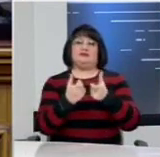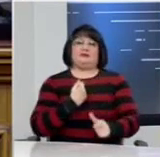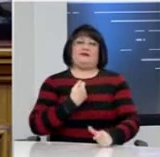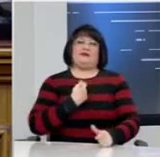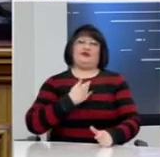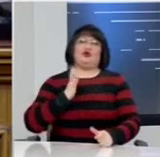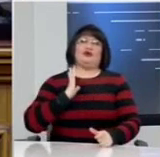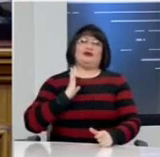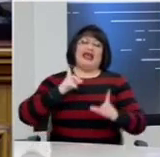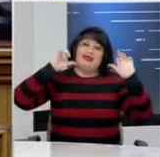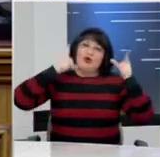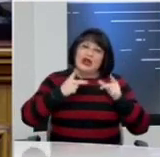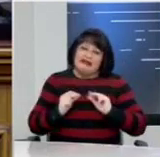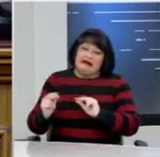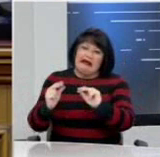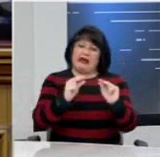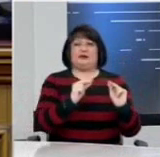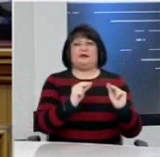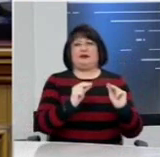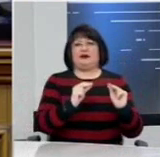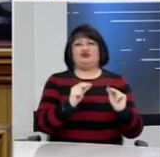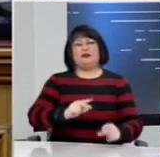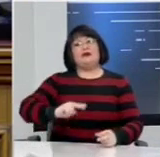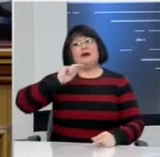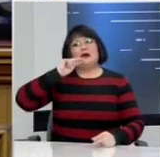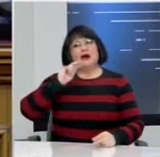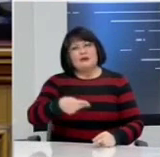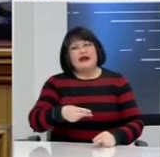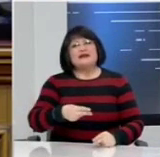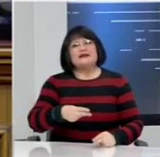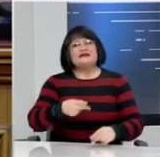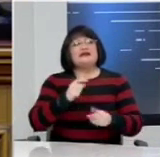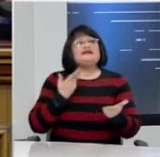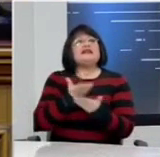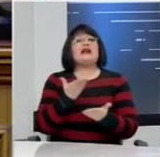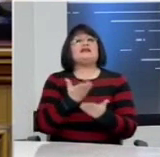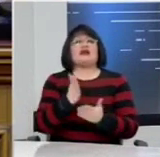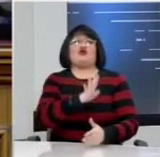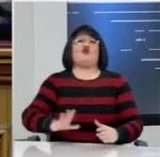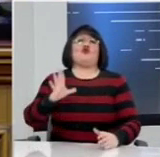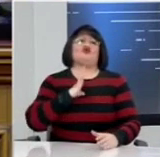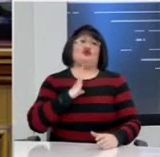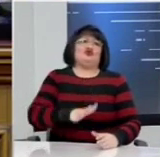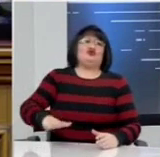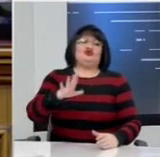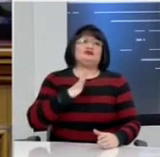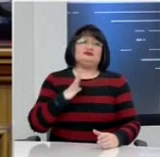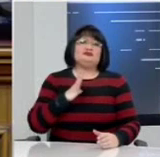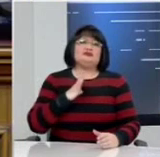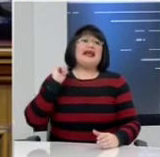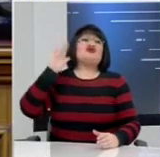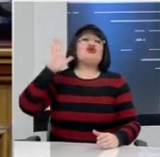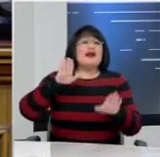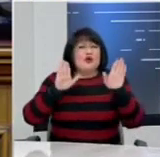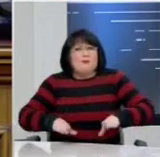δηλαδή με όρους δημοκρατίας, απαντώντας σε ένα όριμο αίτημα των Ελλήνων της